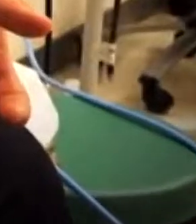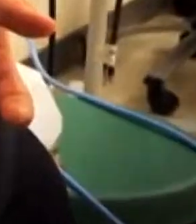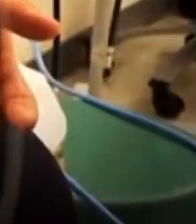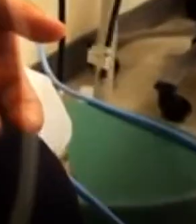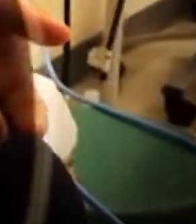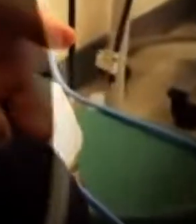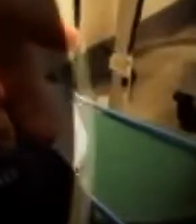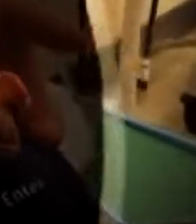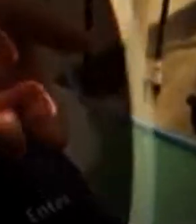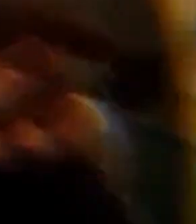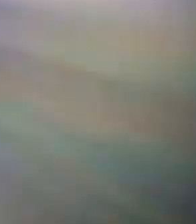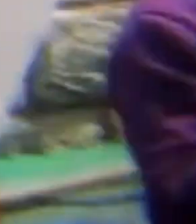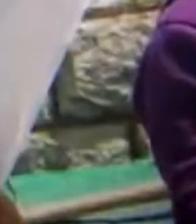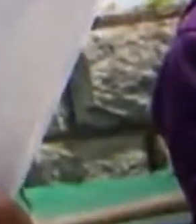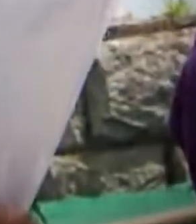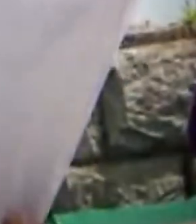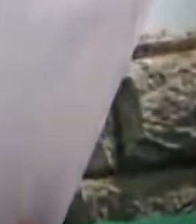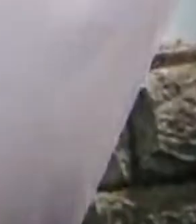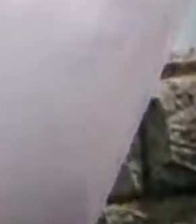으